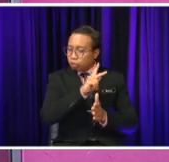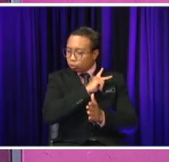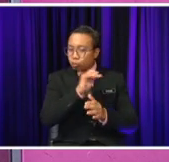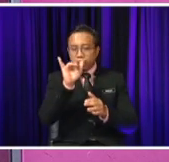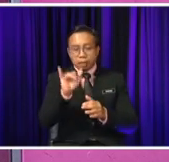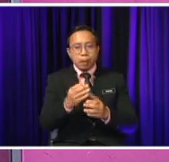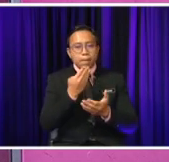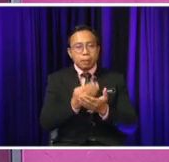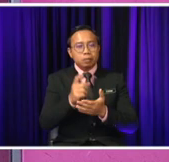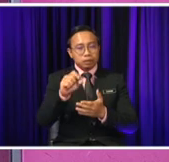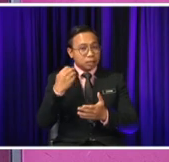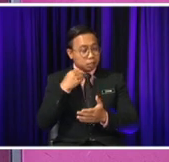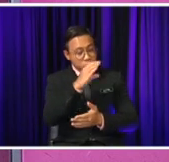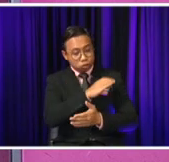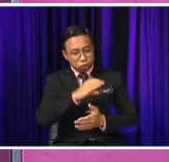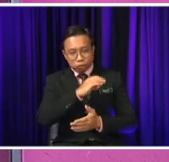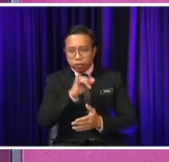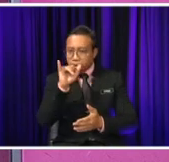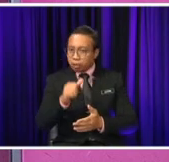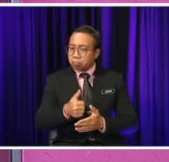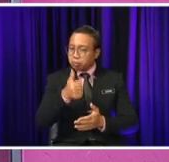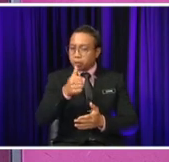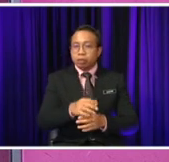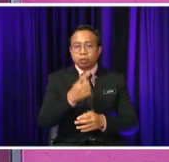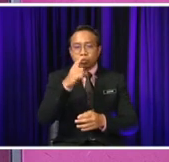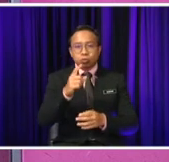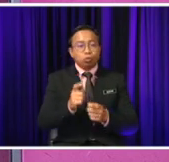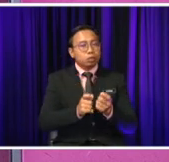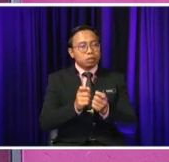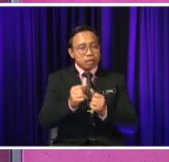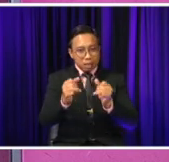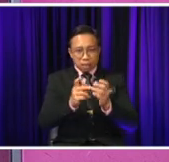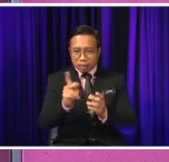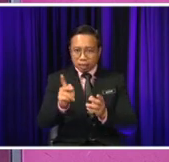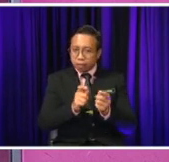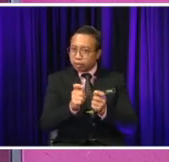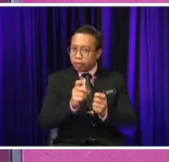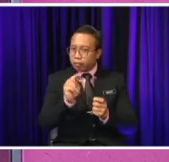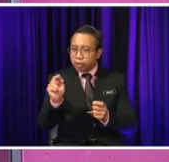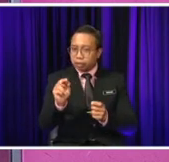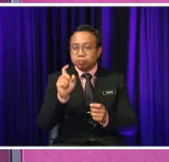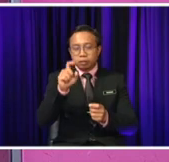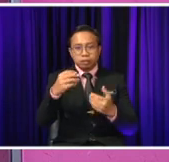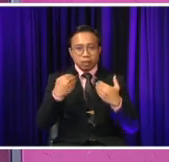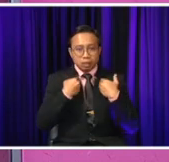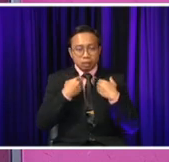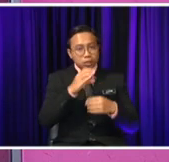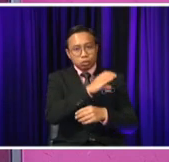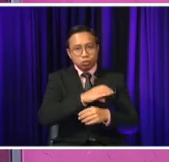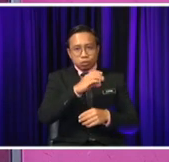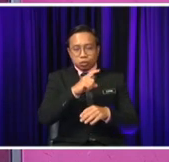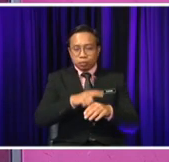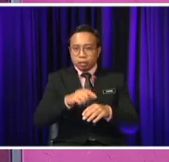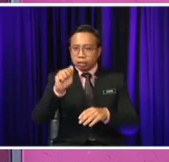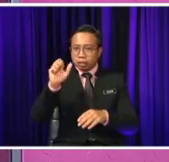yang hebat menjadi seorang untuk menjalankan petakbiran dan pengurusan yang baik perlu ada ciri-ciri yang ada pada